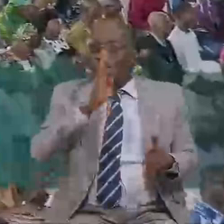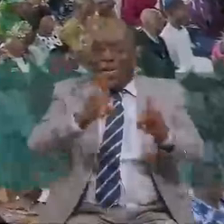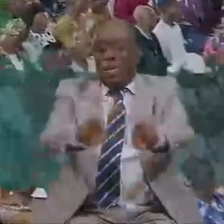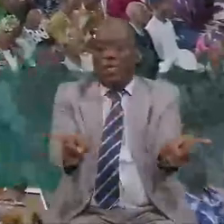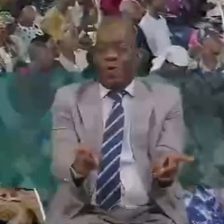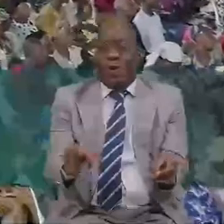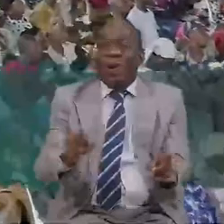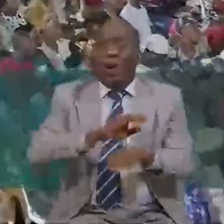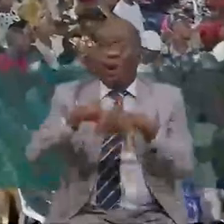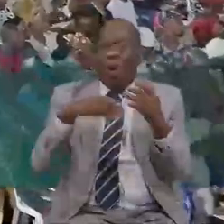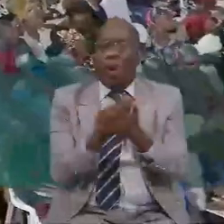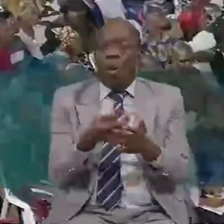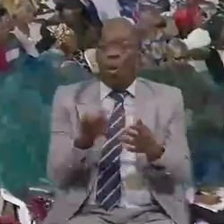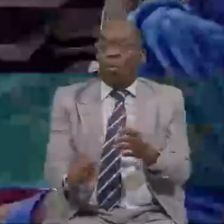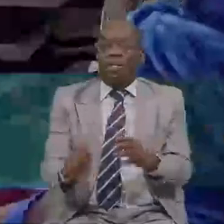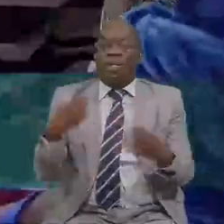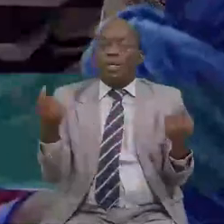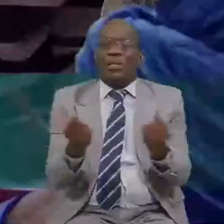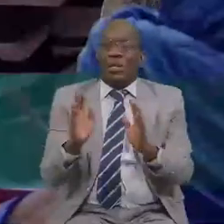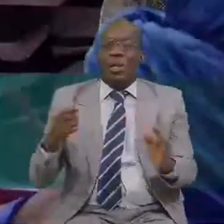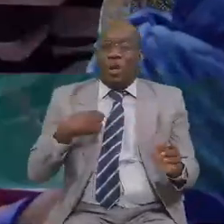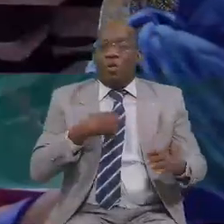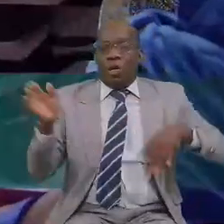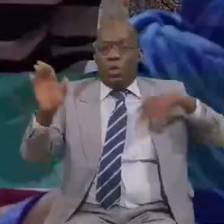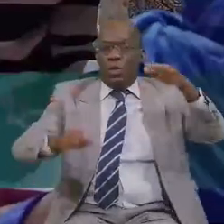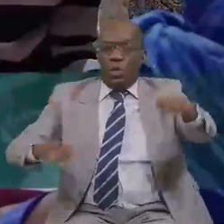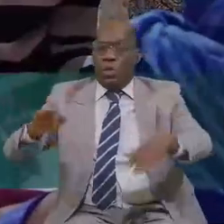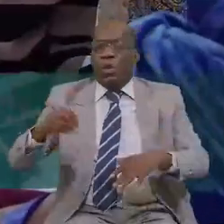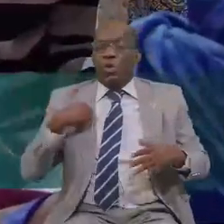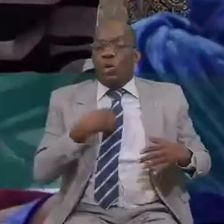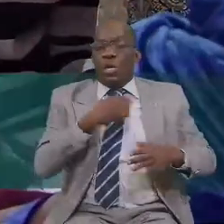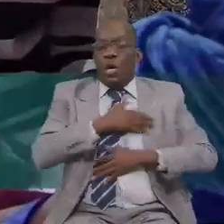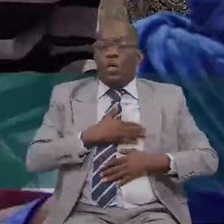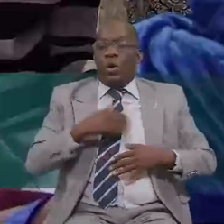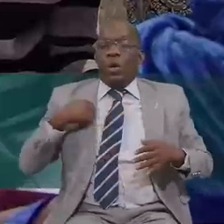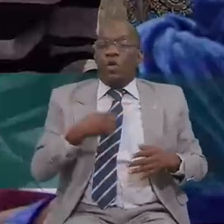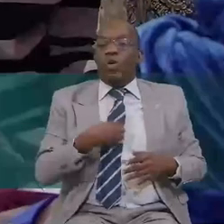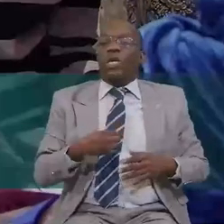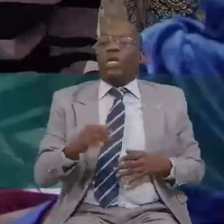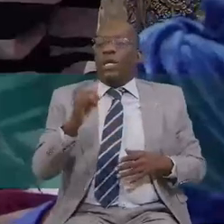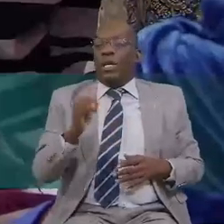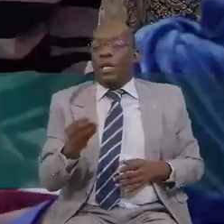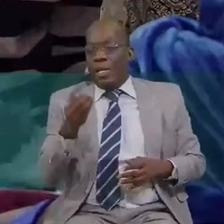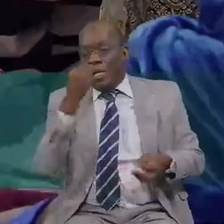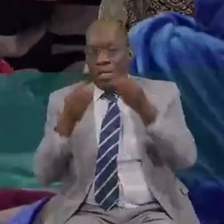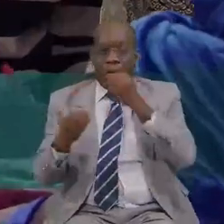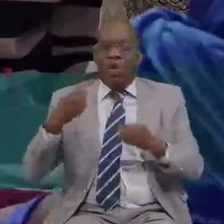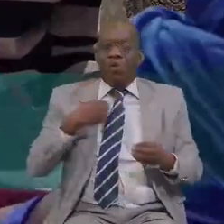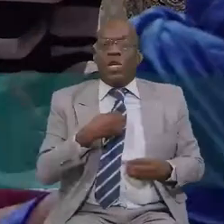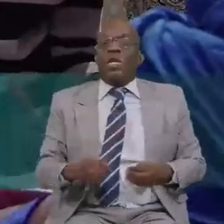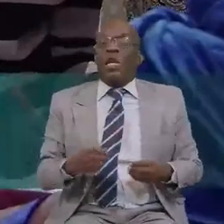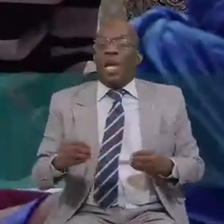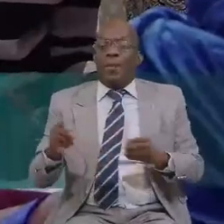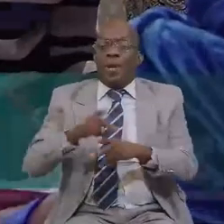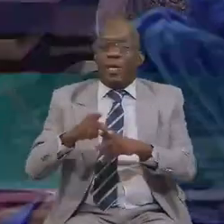péchés dans lesquels nous nagions, que nous buvions, que nous consommons, que nous pratiquions. Le Seigneur dit, je